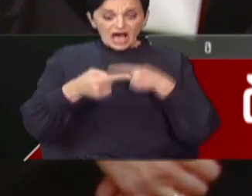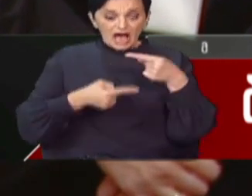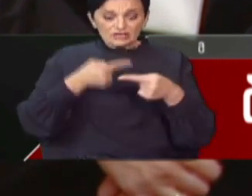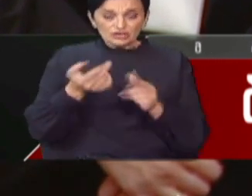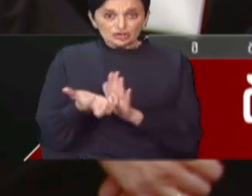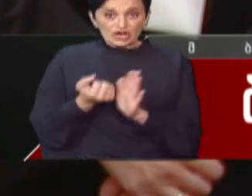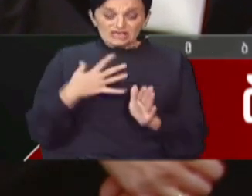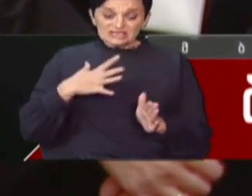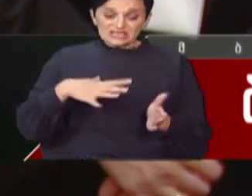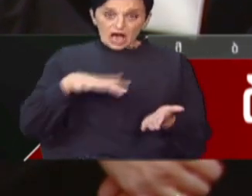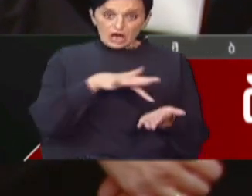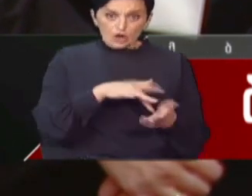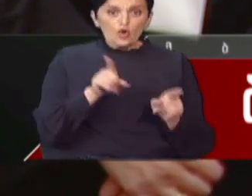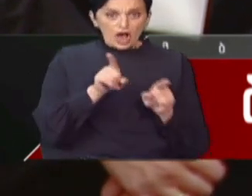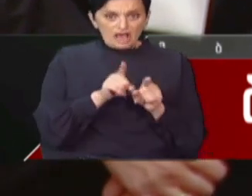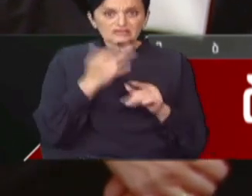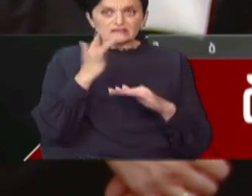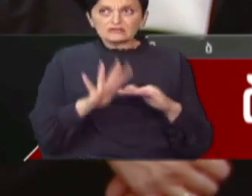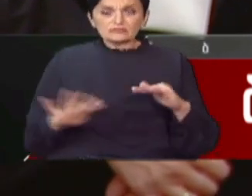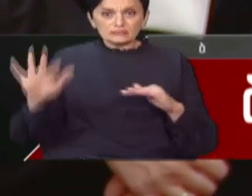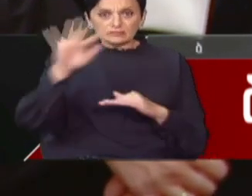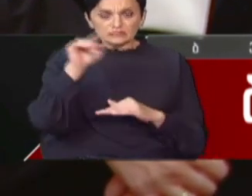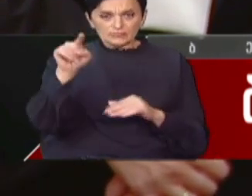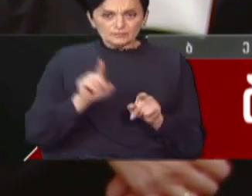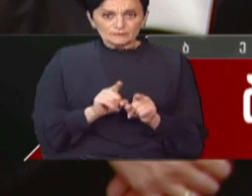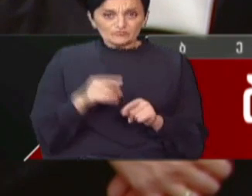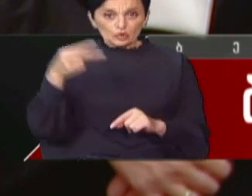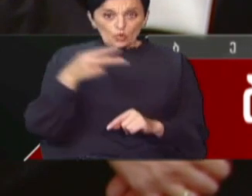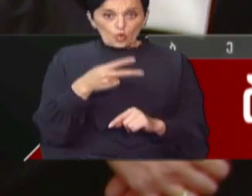როგორც საქართველოში, ისე ქვეყნის ფარგლებს გარეთ.